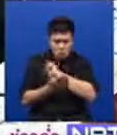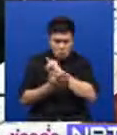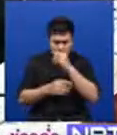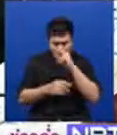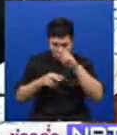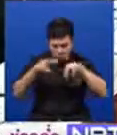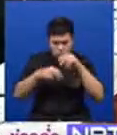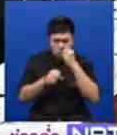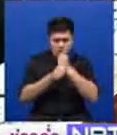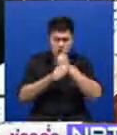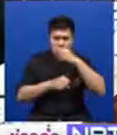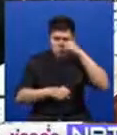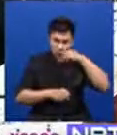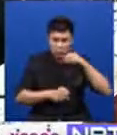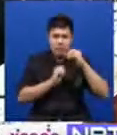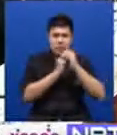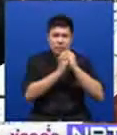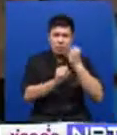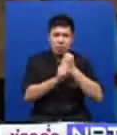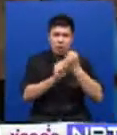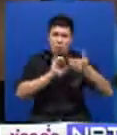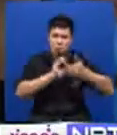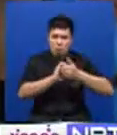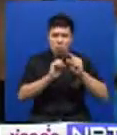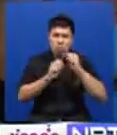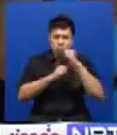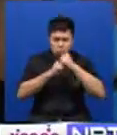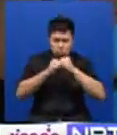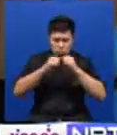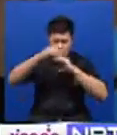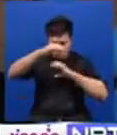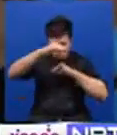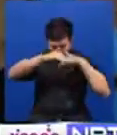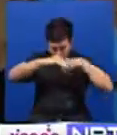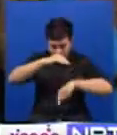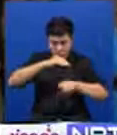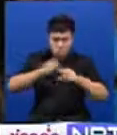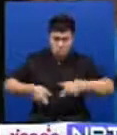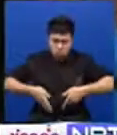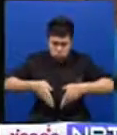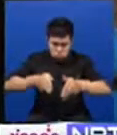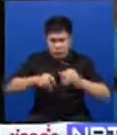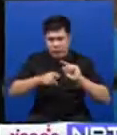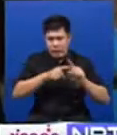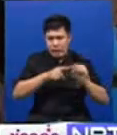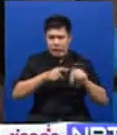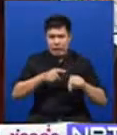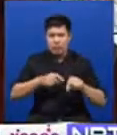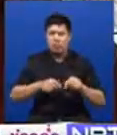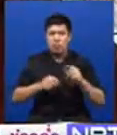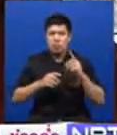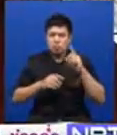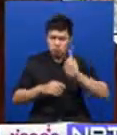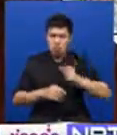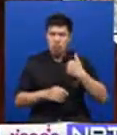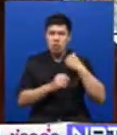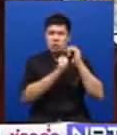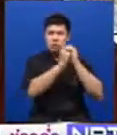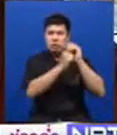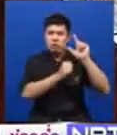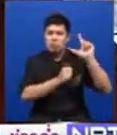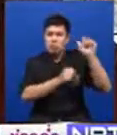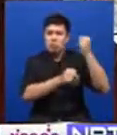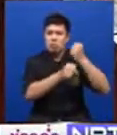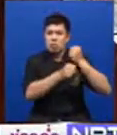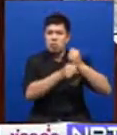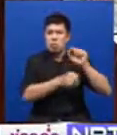ไทยกับจีนทำงานร่วมกันยกเว้นงานก่อสร้างอุโมงค์และวางระบบรางและระบบอาณัติสัญญาจะต้องให้ทางจีนเป็น